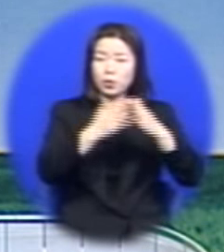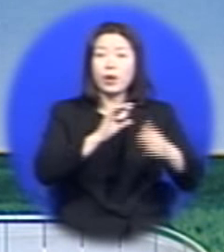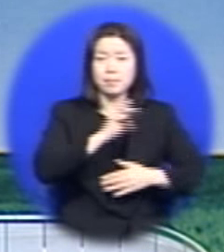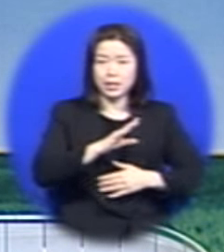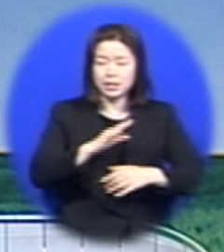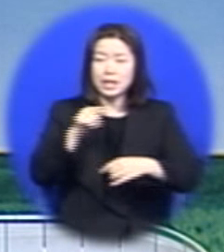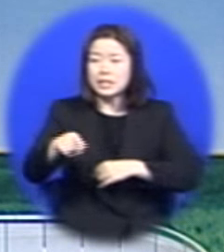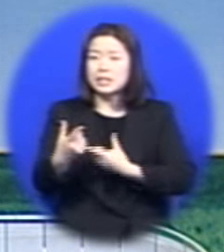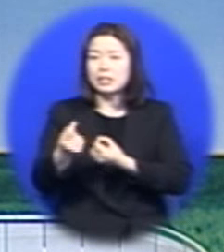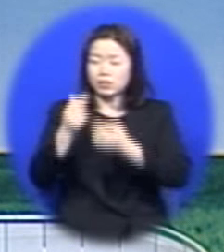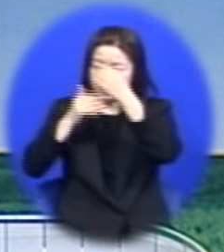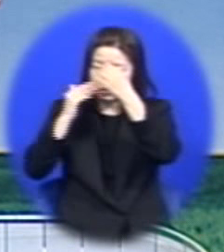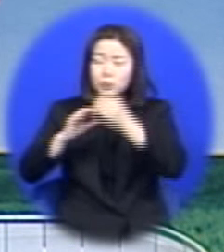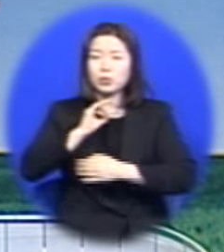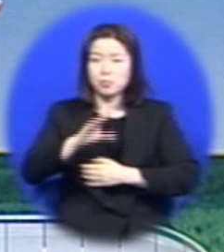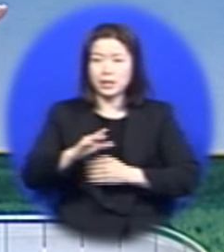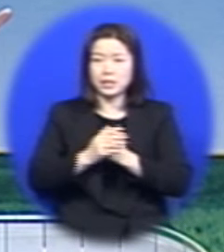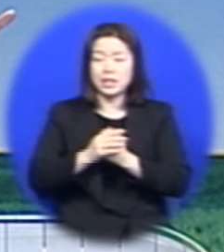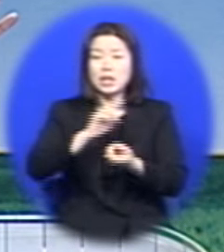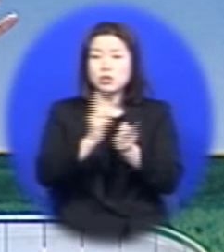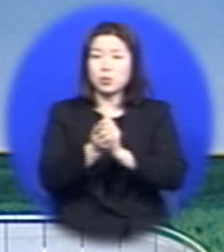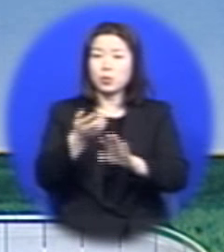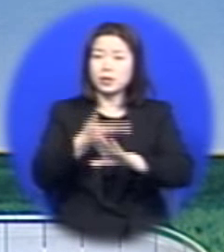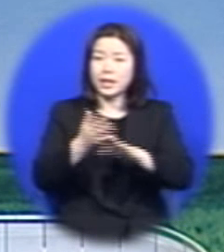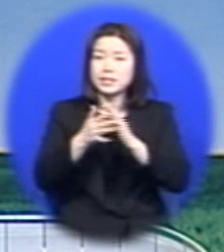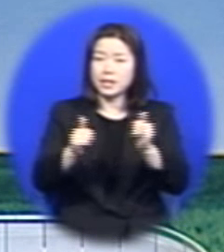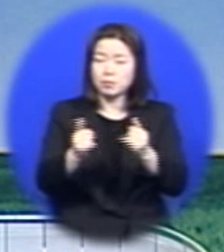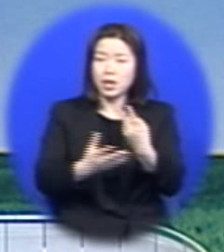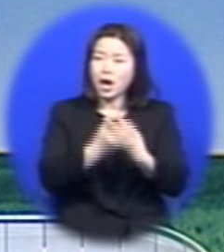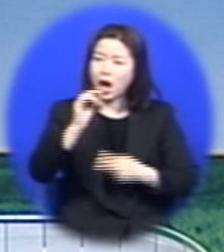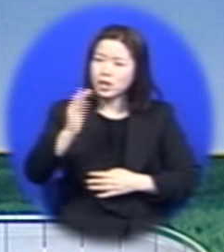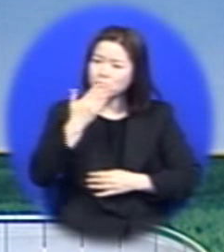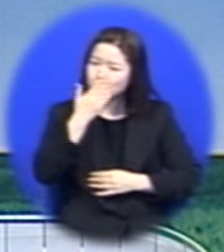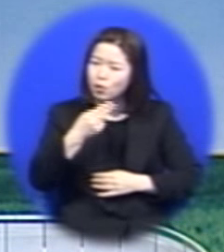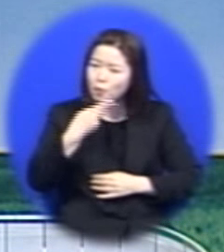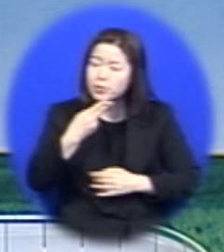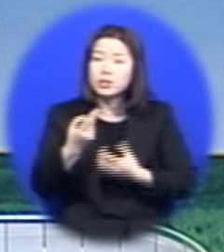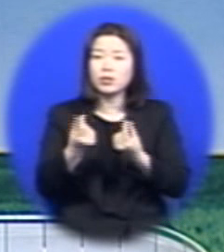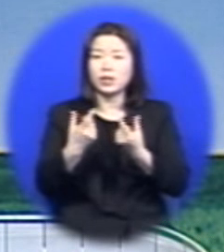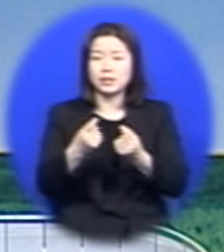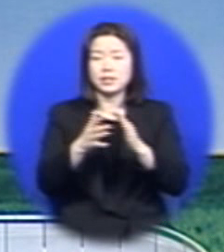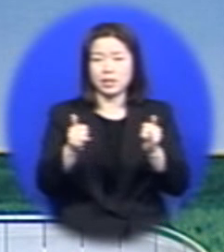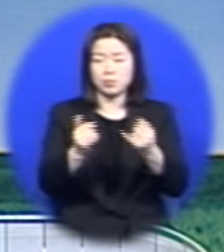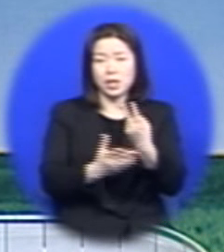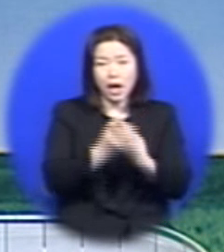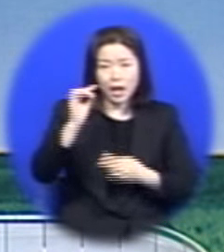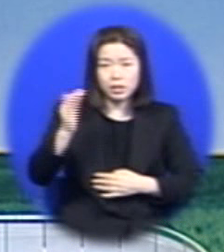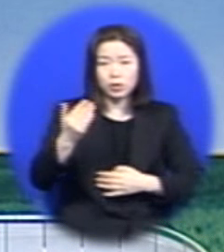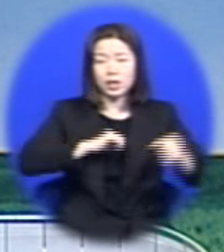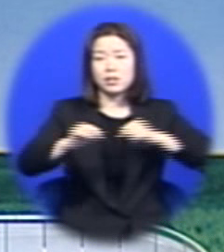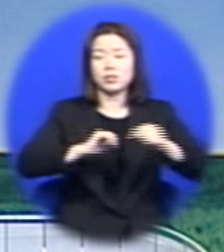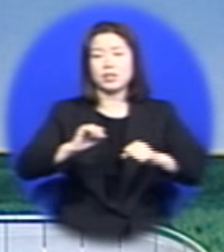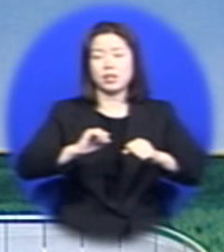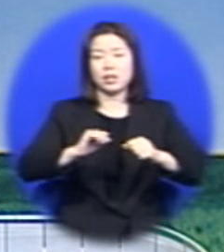성도만이 그렇게 서로 다른 사람들이, 하나 될 수 없을 것 같은 사람들이 하나 되게 역사가 일어나는